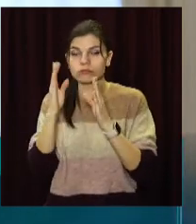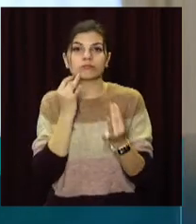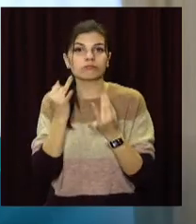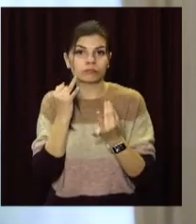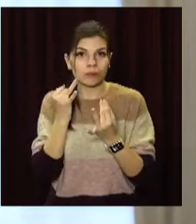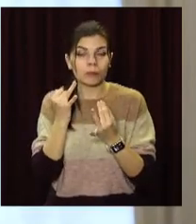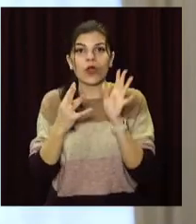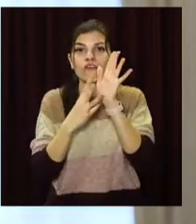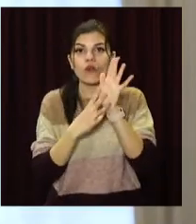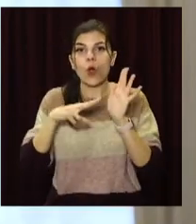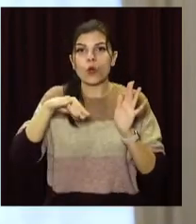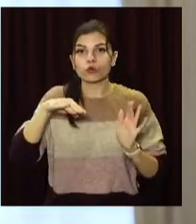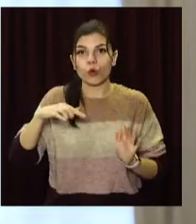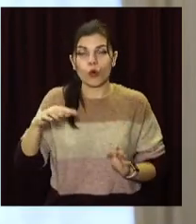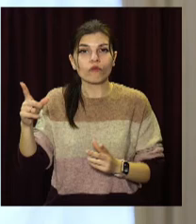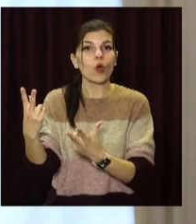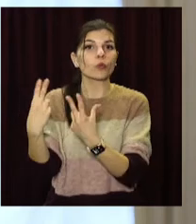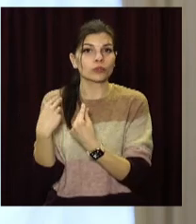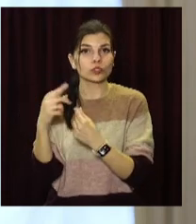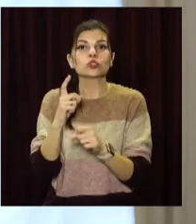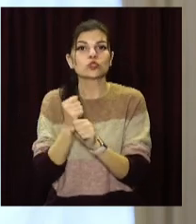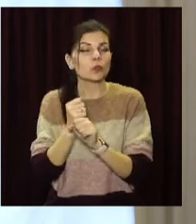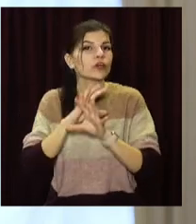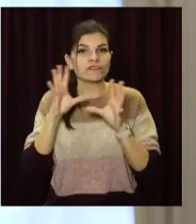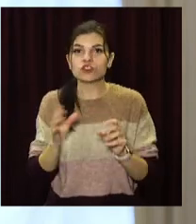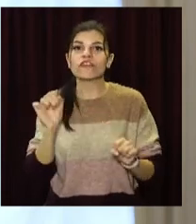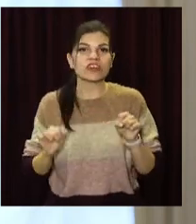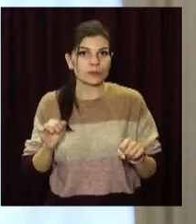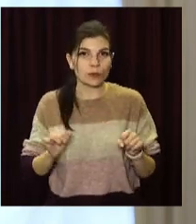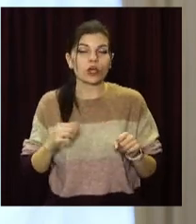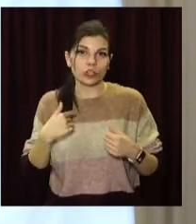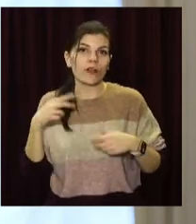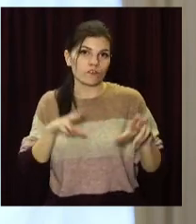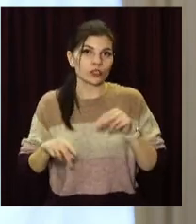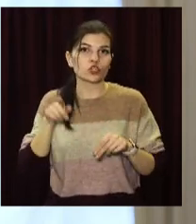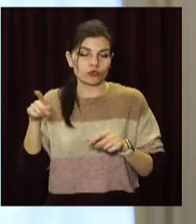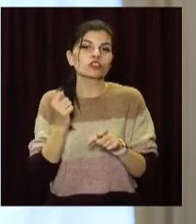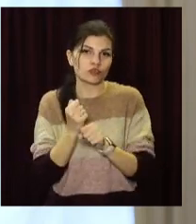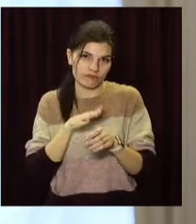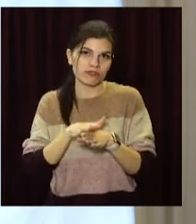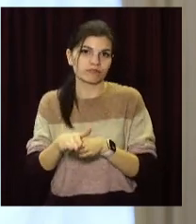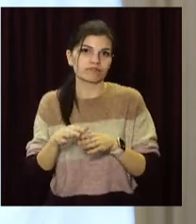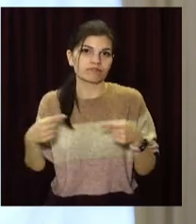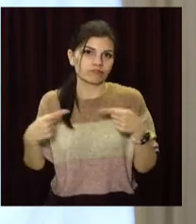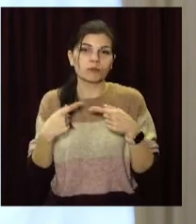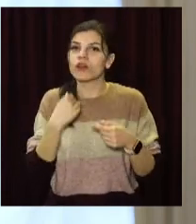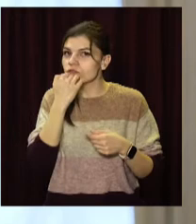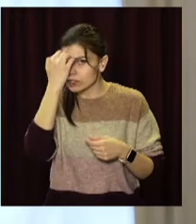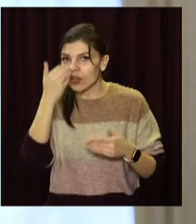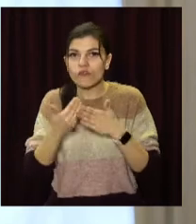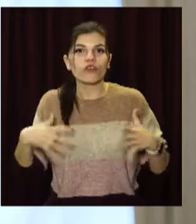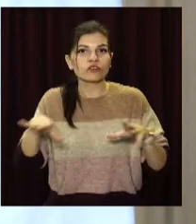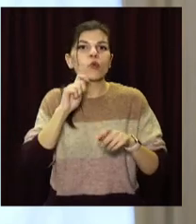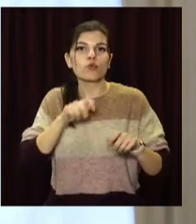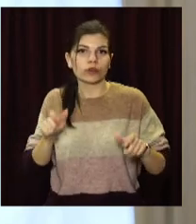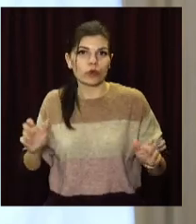розмова 8 лютого. Він пообіцяв, що зробить все можливе, і я вважаю, що він це зробив. Вдячний йому від всіх українців.